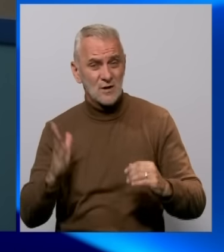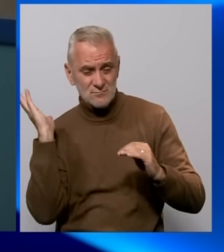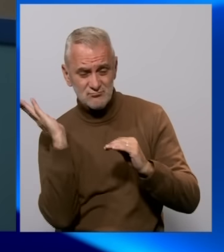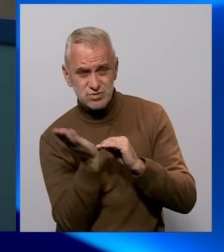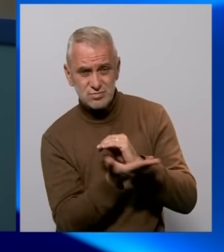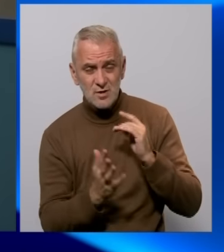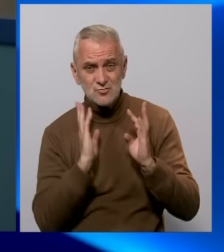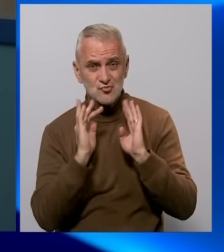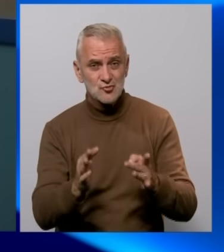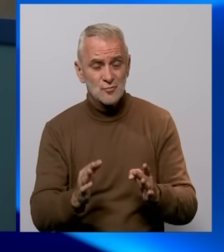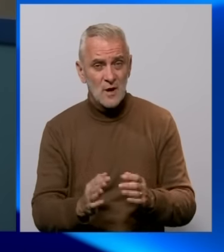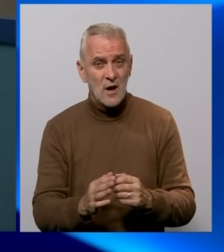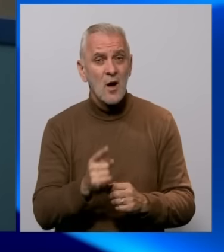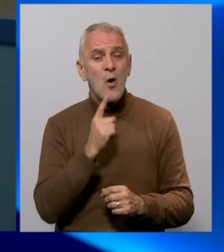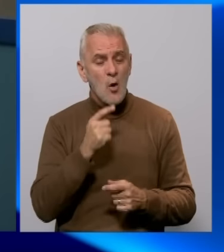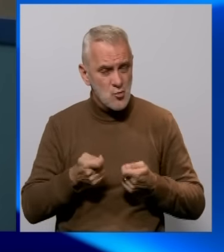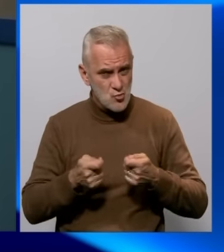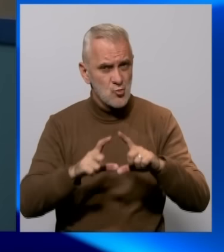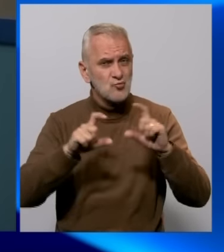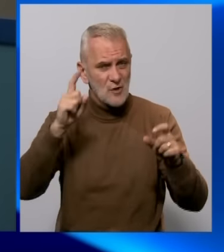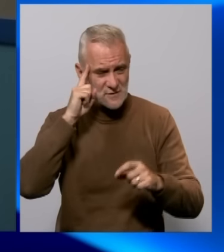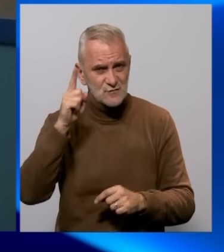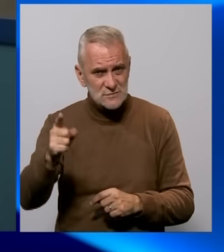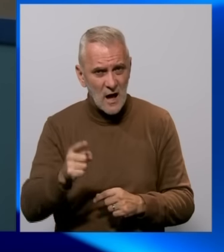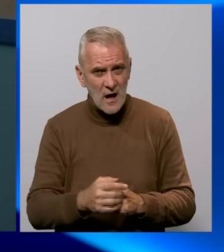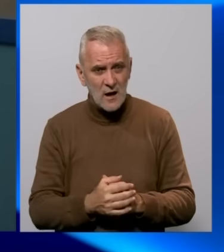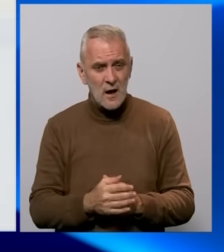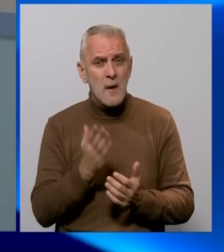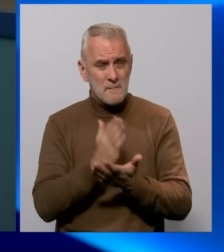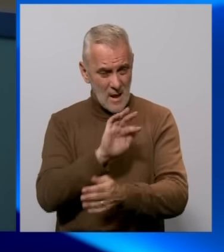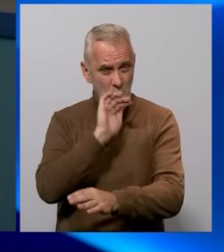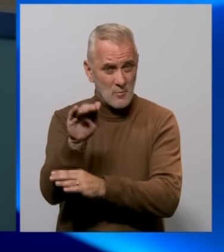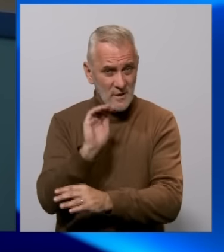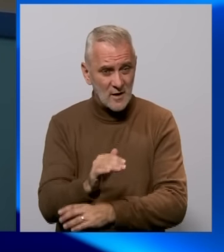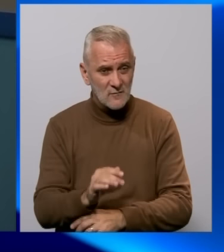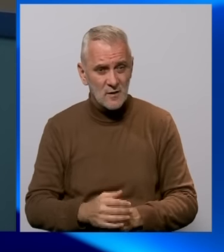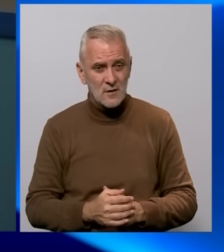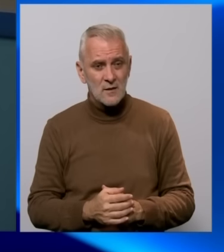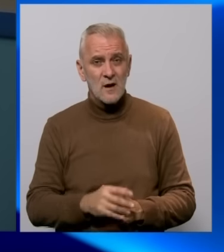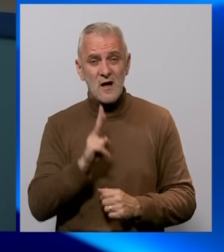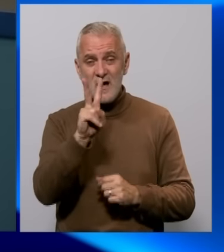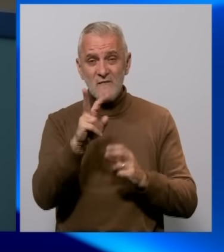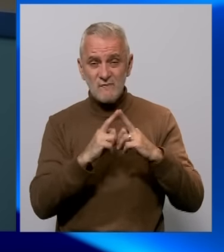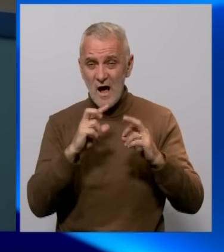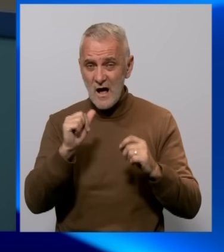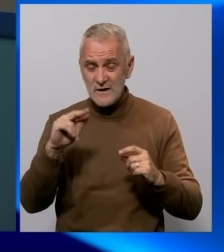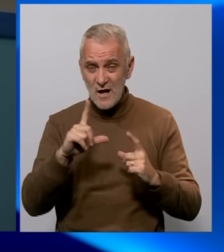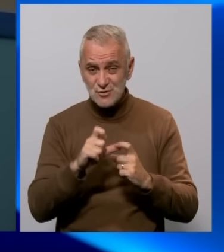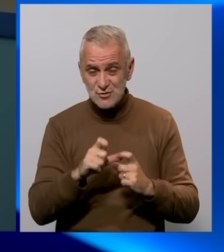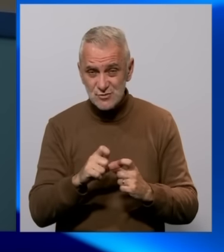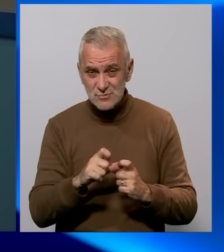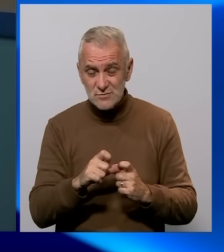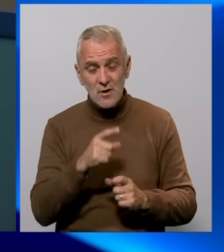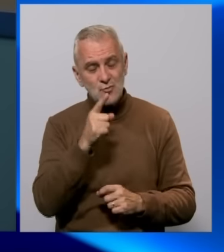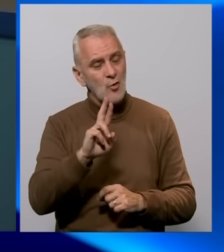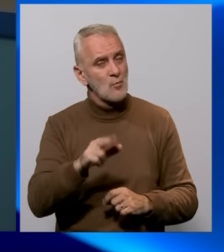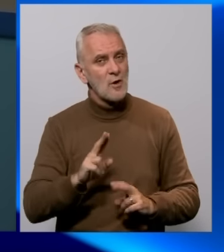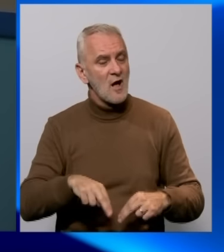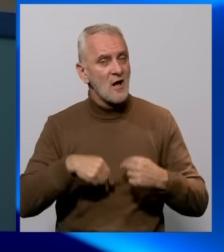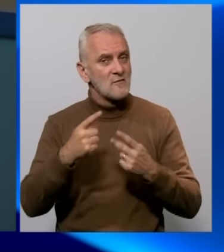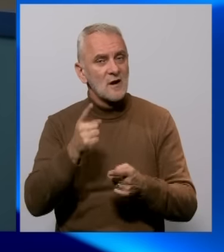su itekako i tužilaštva znali, bilo je prijavljivano. Kada je slučaj Vareša u pitanju, tu se moramo vratiti na vladu